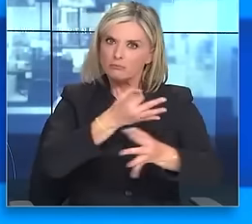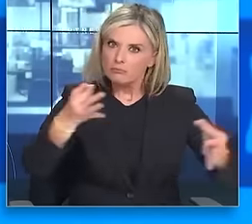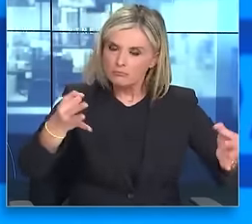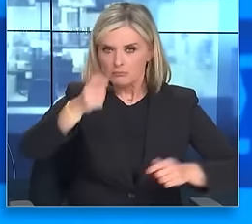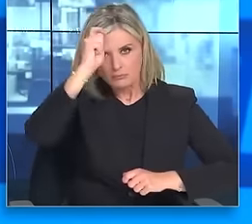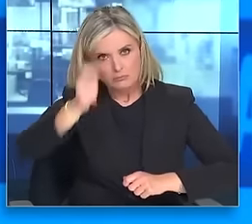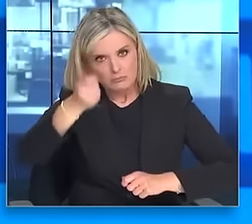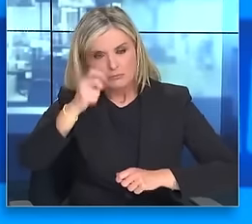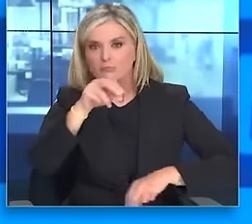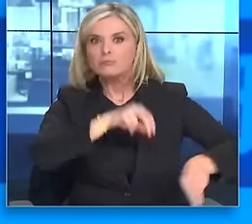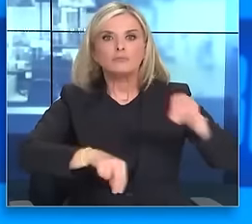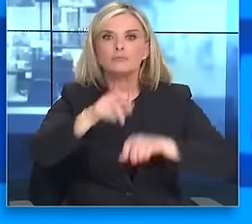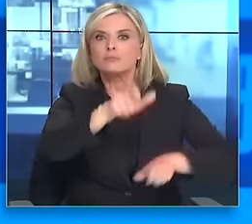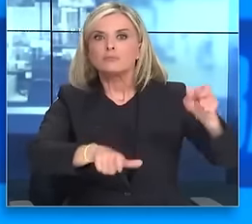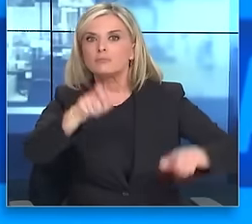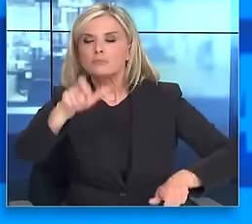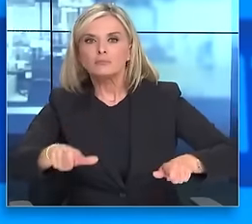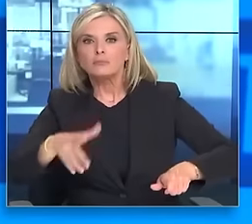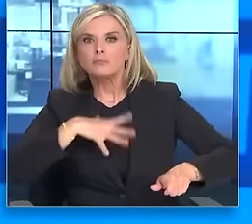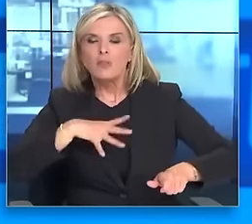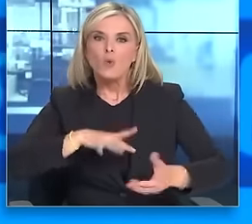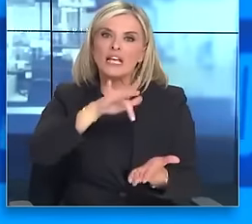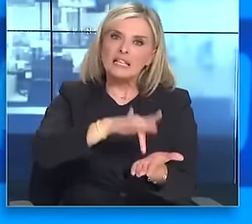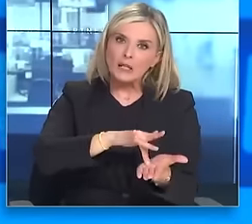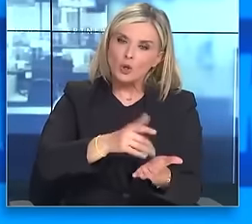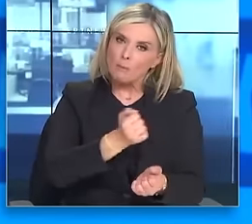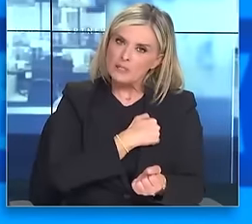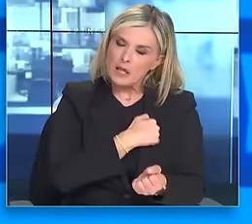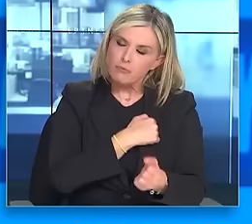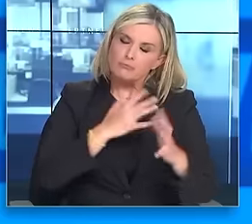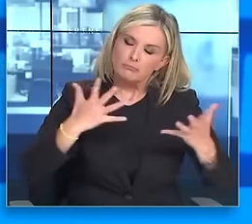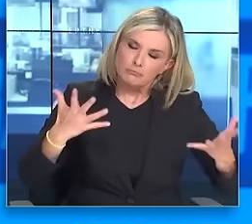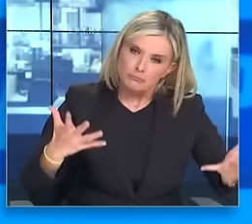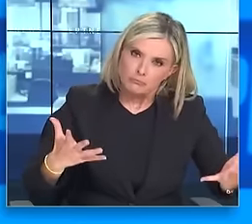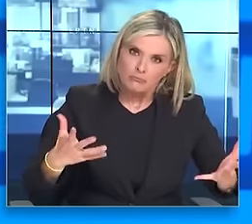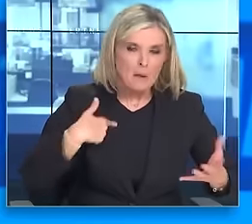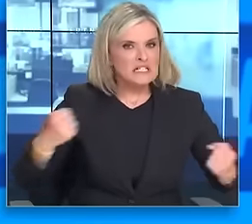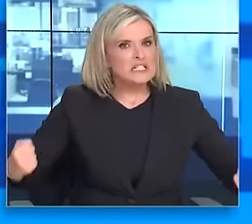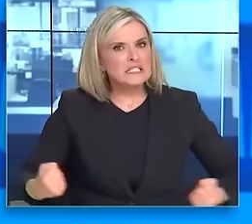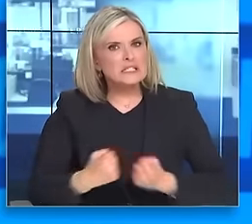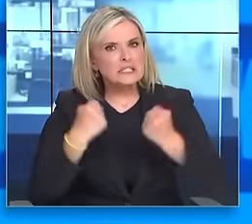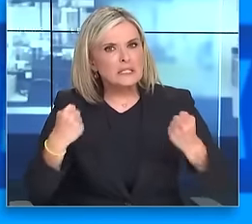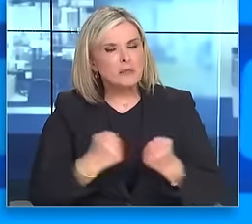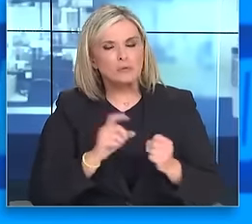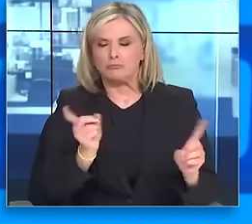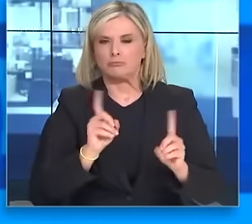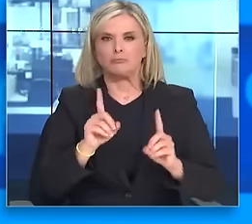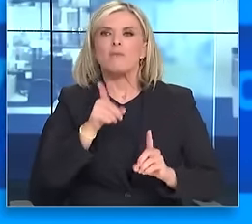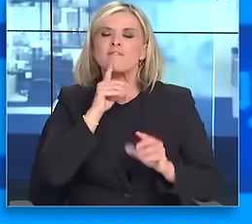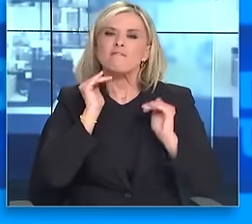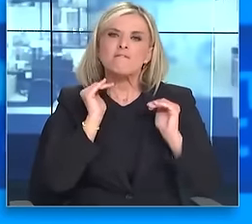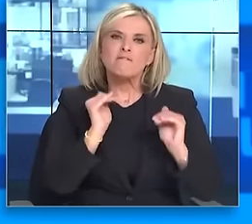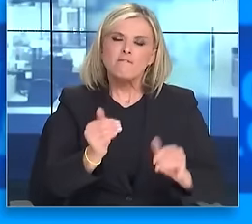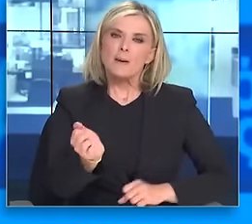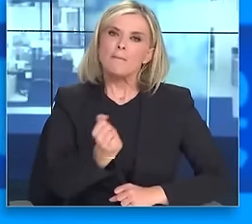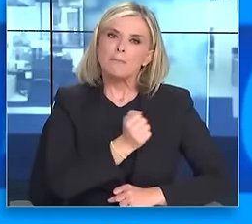τους ψηφοφόρους οι οποίοι αυτοπροσδιορίζονται ως κεντρώοι. Αλλά αυτό δεν έρχεται κατά ανάγκη σε καμία σύγκρουση με παραδοσιακούς ψηφοφόρους της Νέας Δημοκρατίας, οι